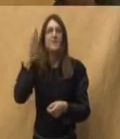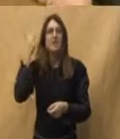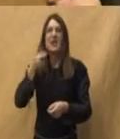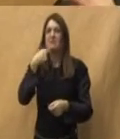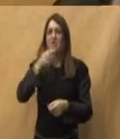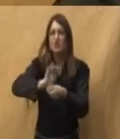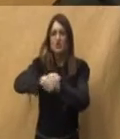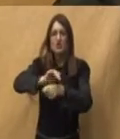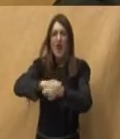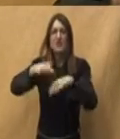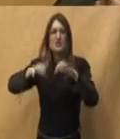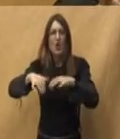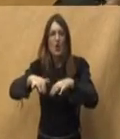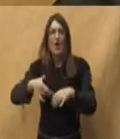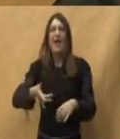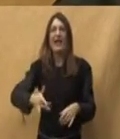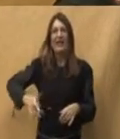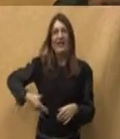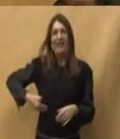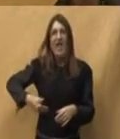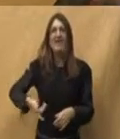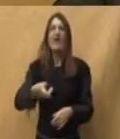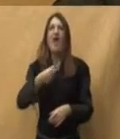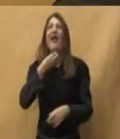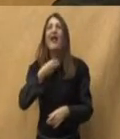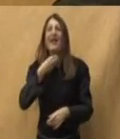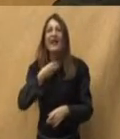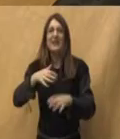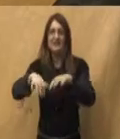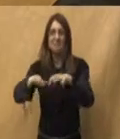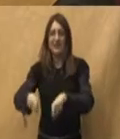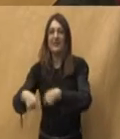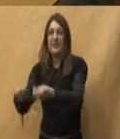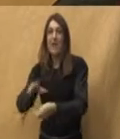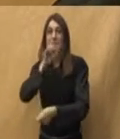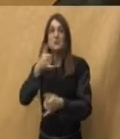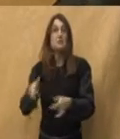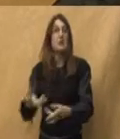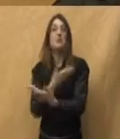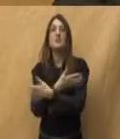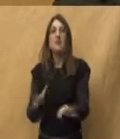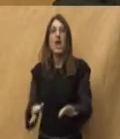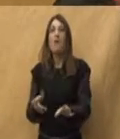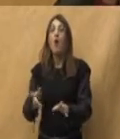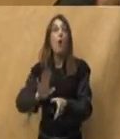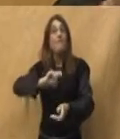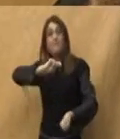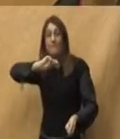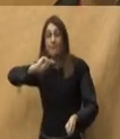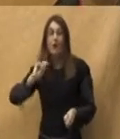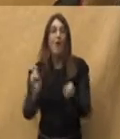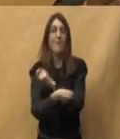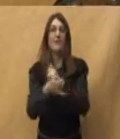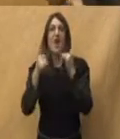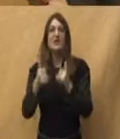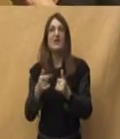žganjci, grkljani, jetrica. To je potpuno umro. Dakle, jedna generalna promjena prehrane koja je dovela